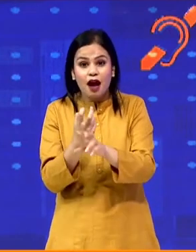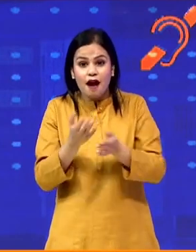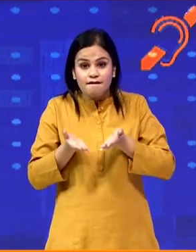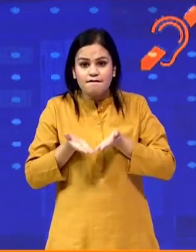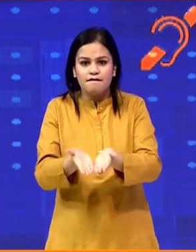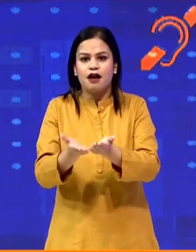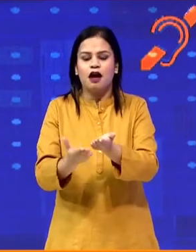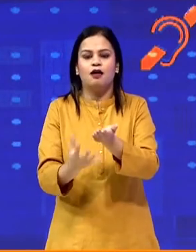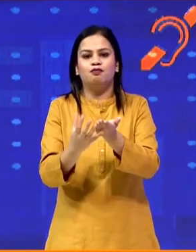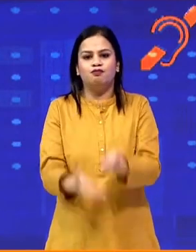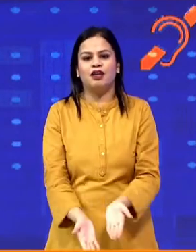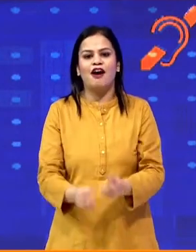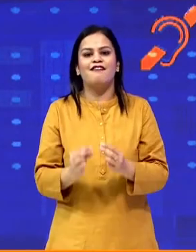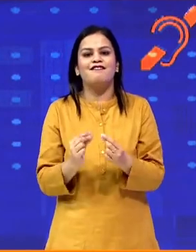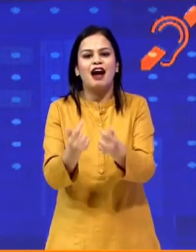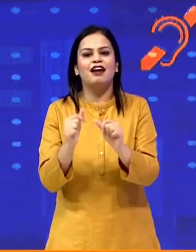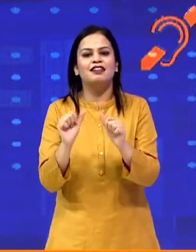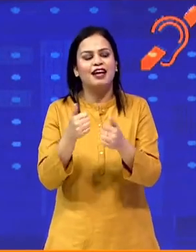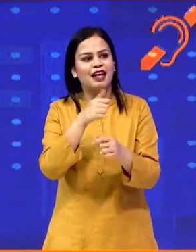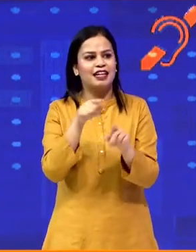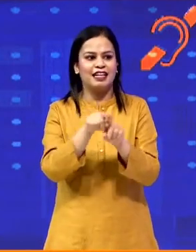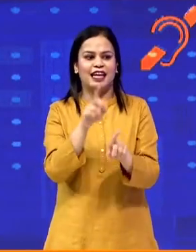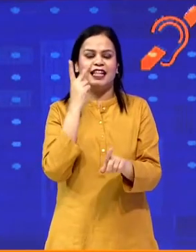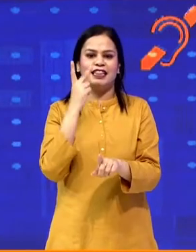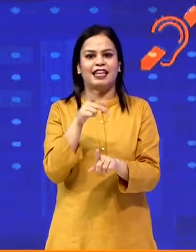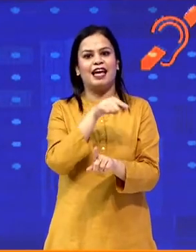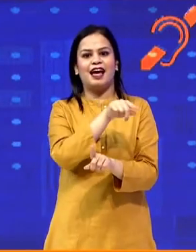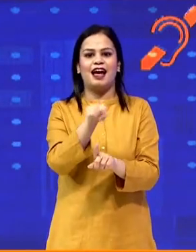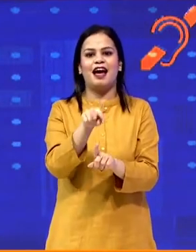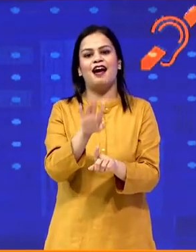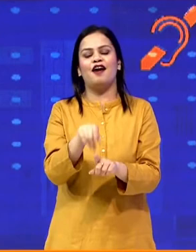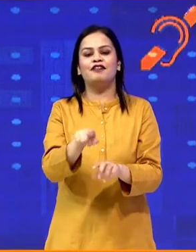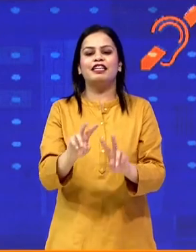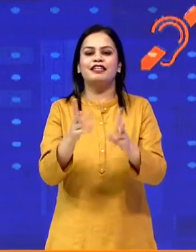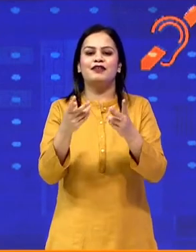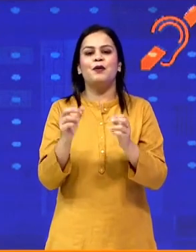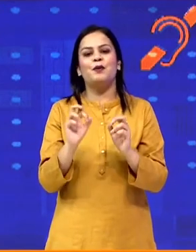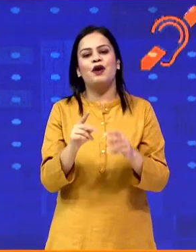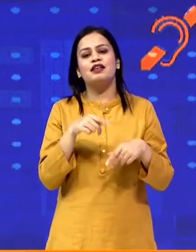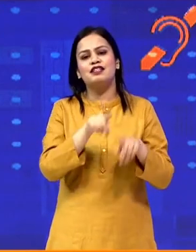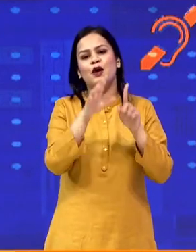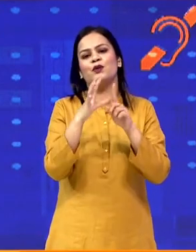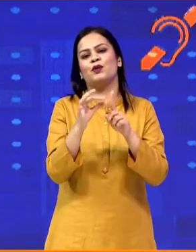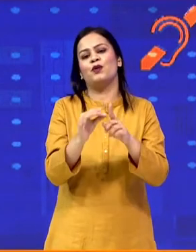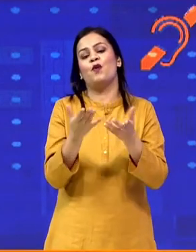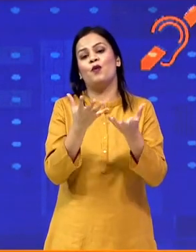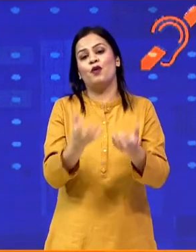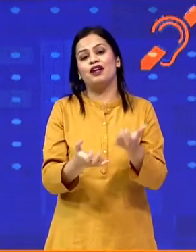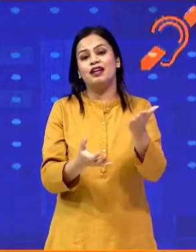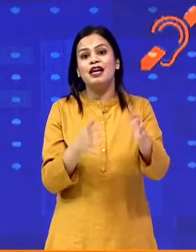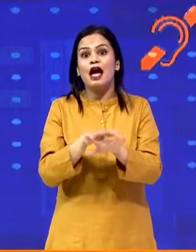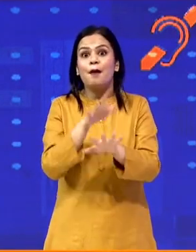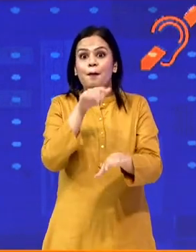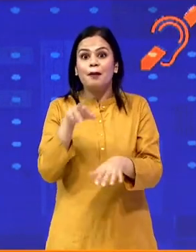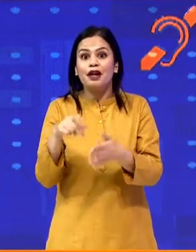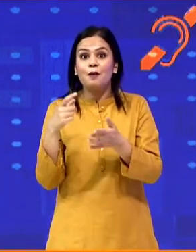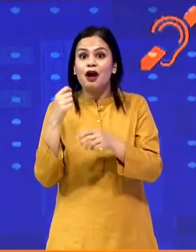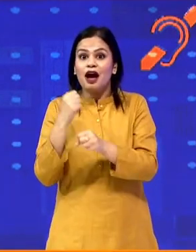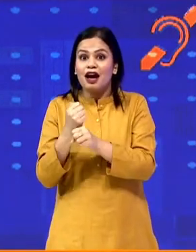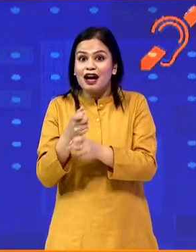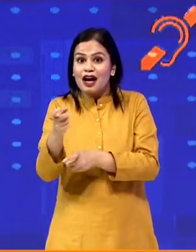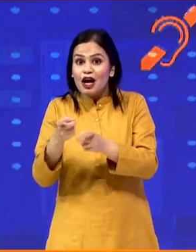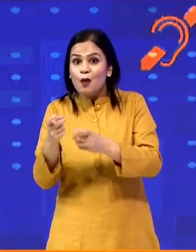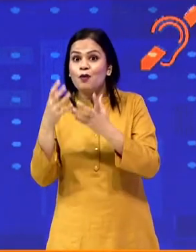थोड़ा सा इसमें कुछ नजर ए रहा है उधर टर्बूलेंट बनाने में ले जो जल्दी डब जाएगा की मेरी कष्टि वहां